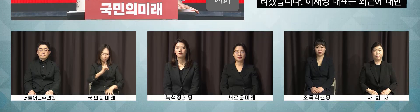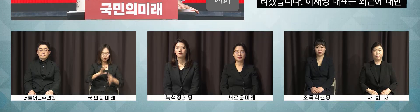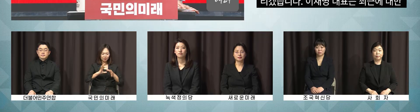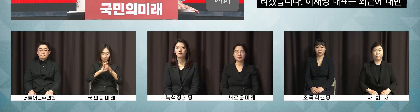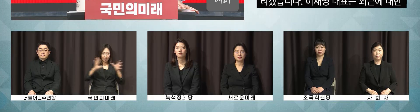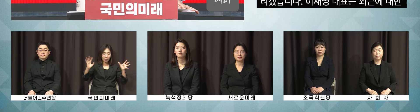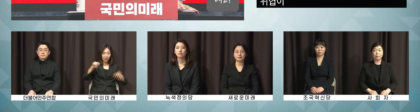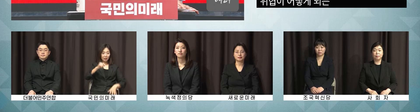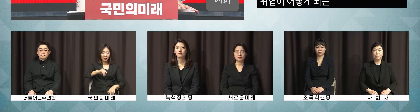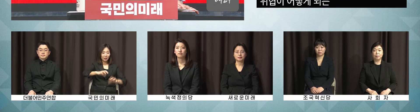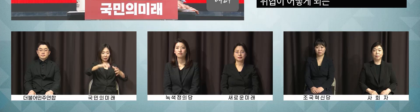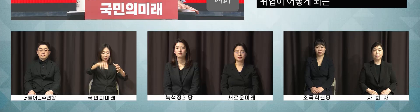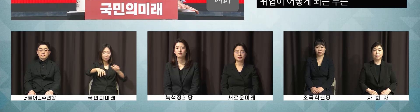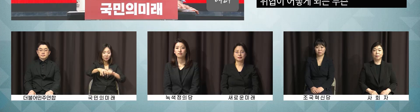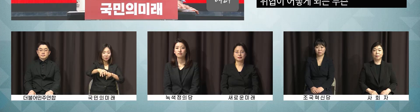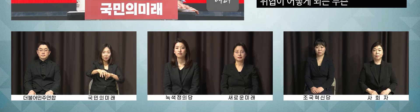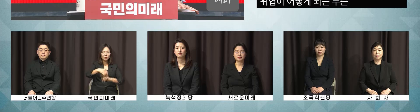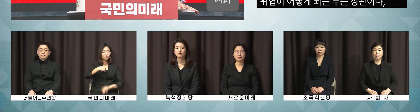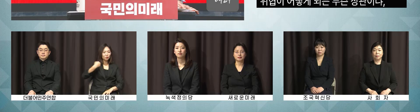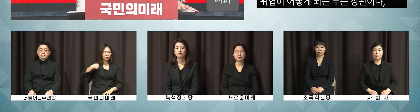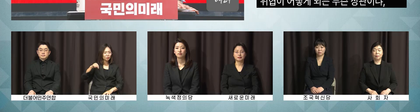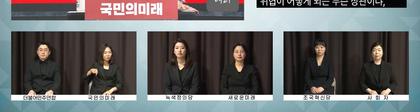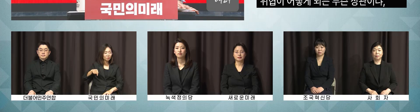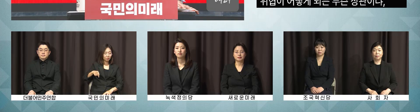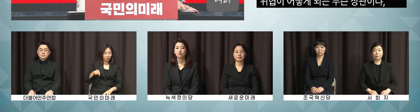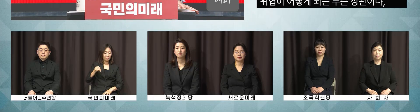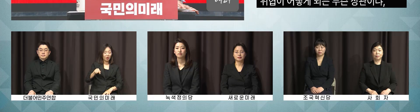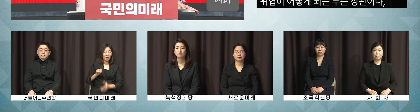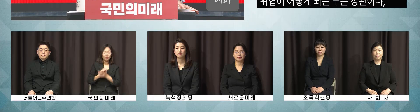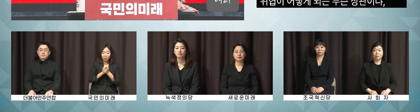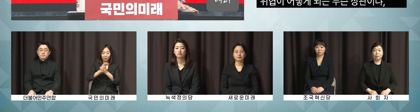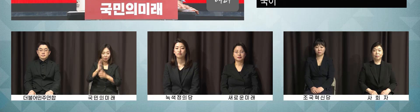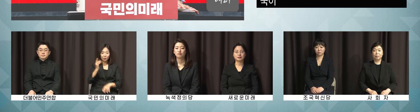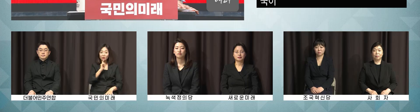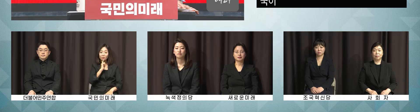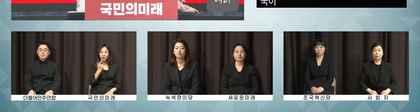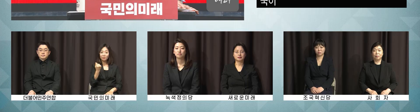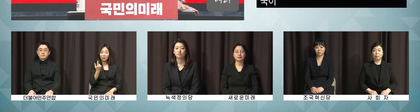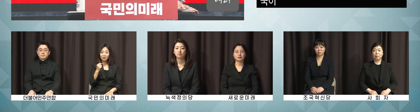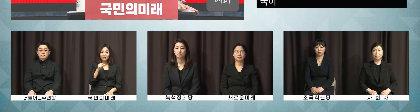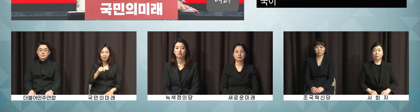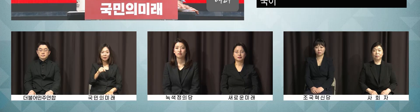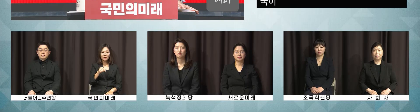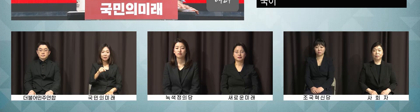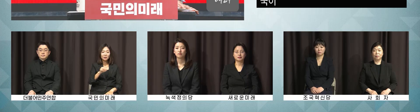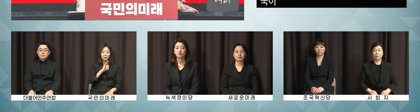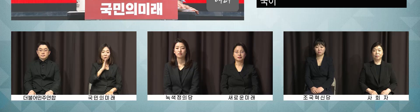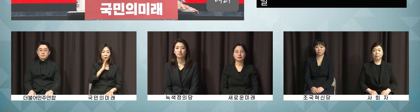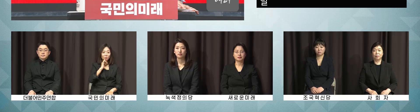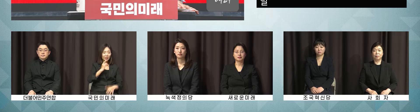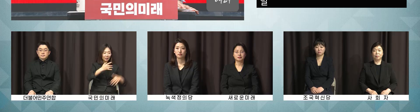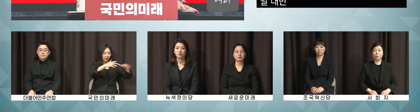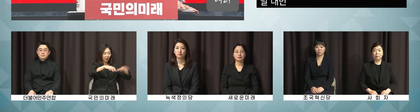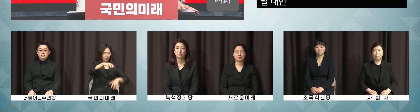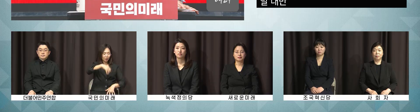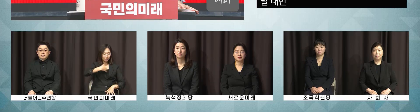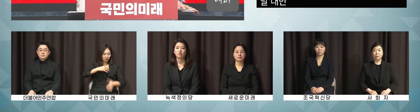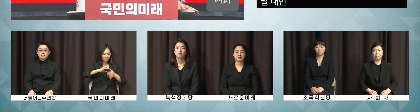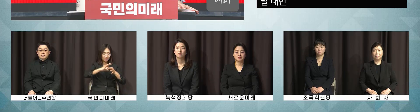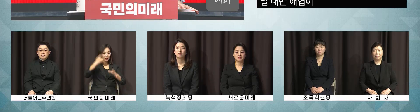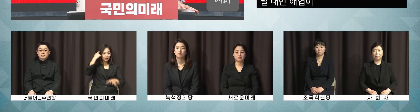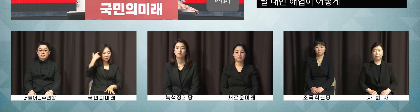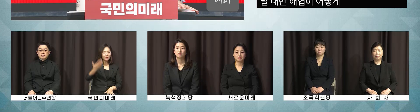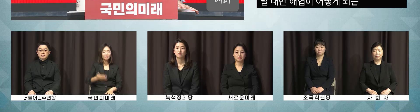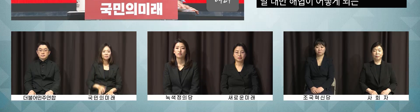상관이냐, 대만에도 쇠쇠, 중국에도 쇠쇠하면 되지라고 얘기를 했는데요. 정말 대만 해협이 어떻게 되든 우리와 상관이